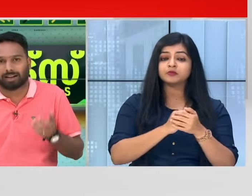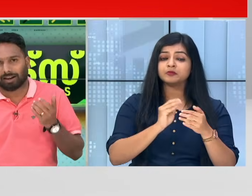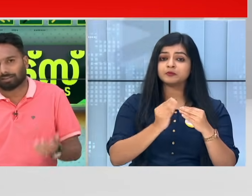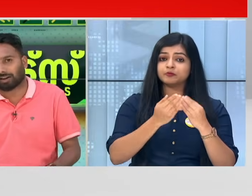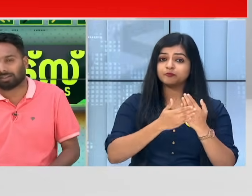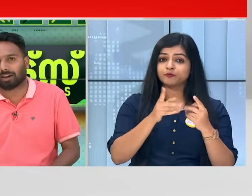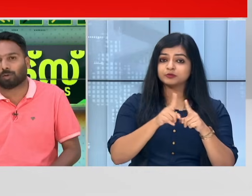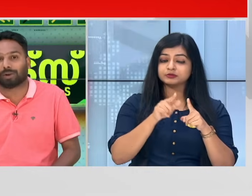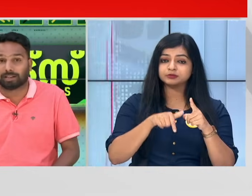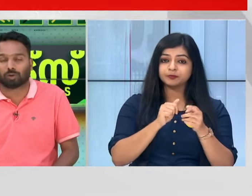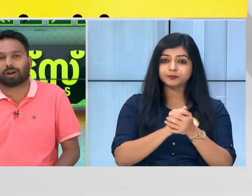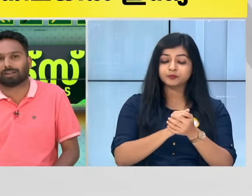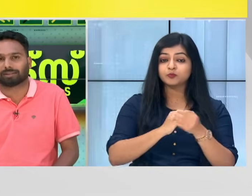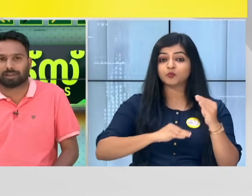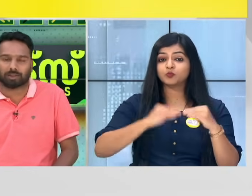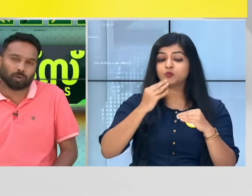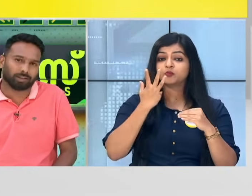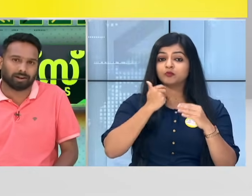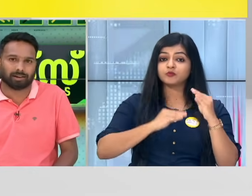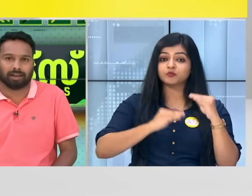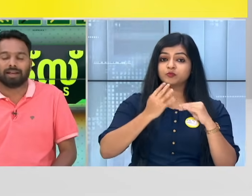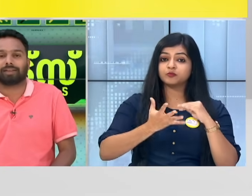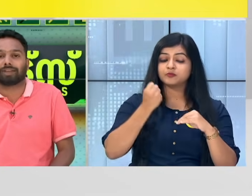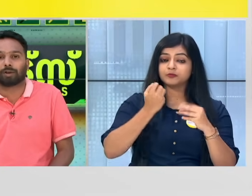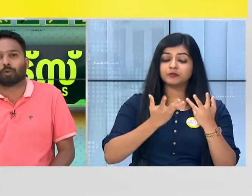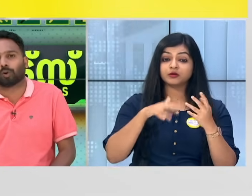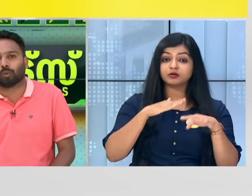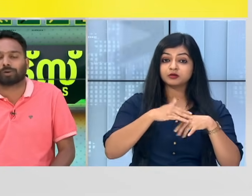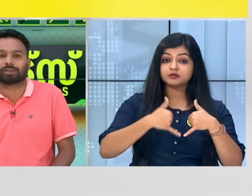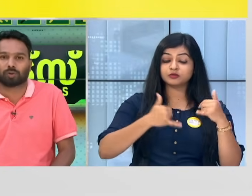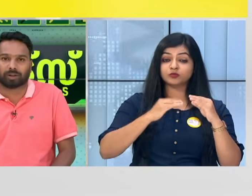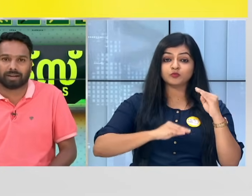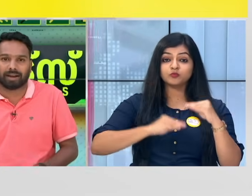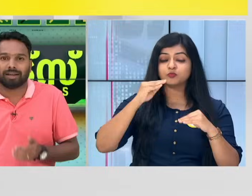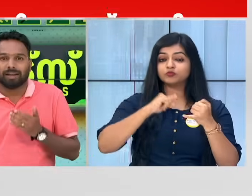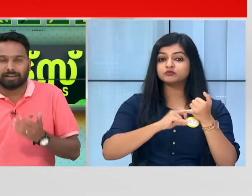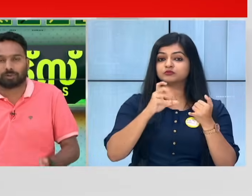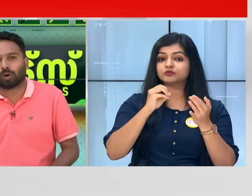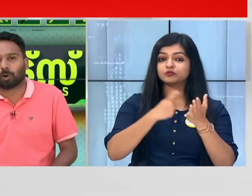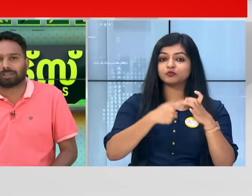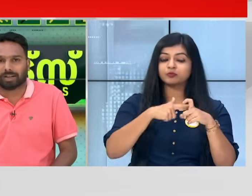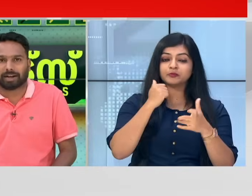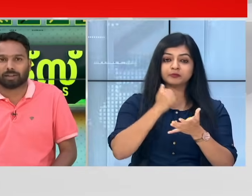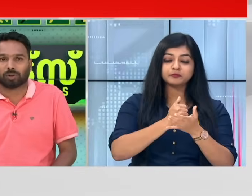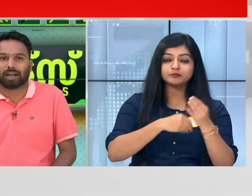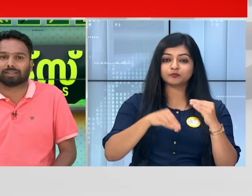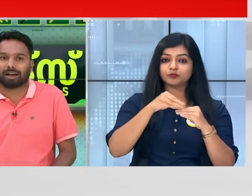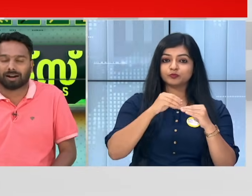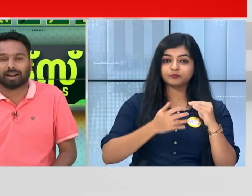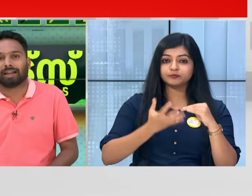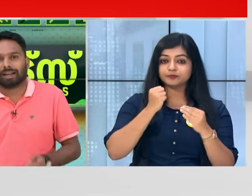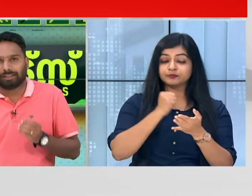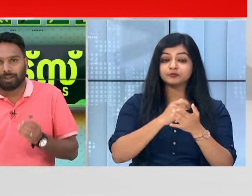അല്ലെങ്കിൽ അത്തരത്തിൽ അവർ വലിയ സ്കോർ കണ്ടെത്താൻ സാധ്യതയുള്ളതിനാൽ തന്നെ ഇന്ത്യക്കും ഒരു കൂറ്റൻ സ്കോർ തന്നെ ഈ സ്കോർ ബോർഡിൽ ചേർക്കേണ്ടതുണ്ട്.